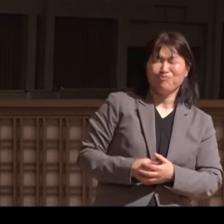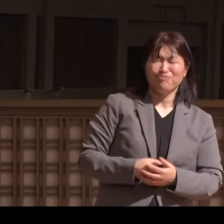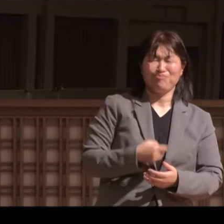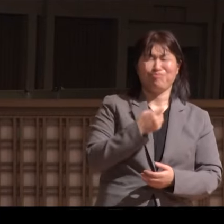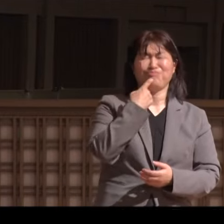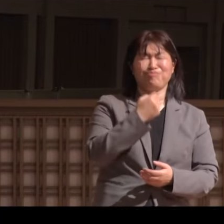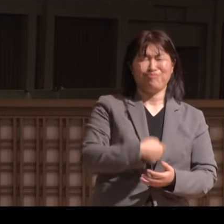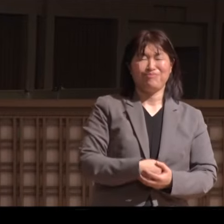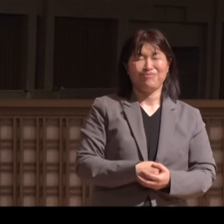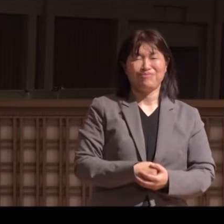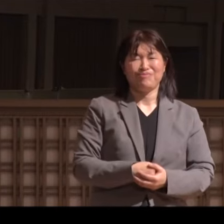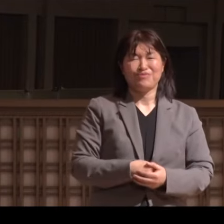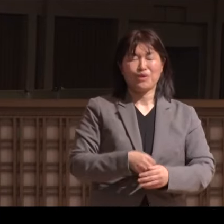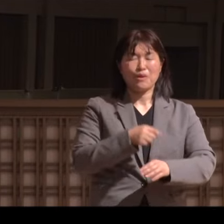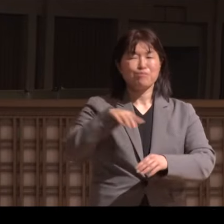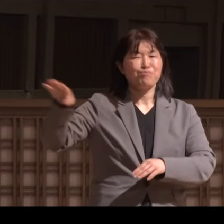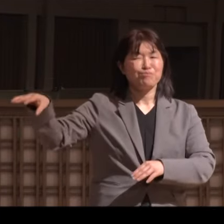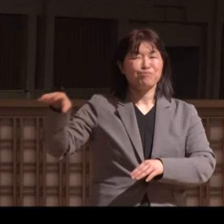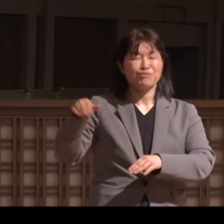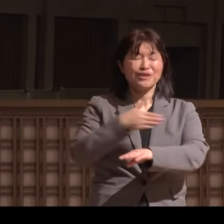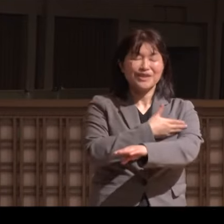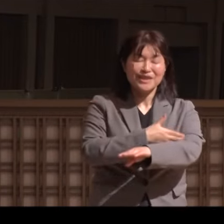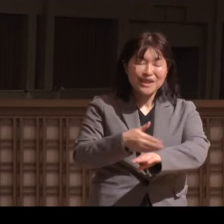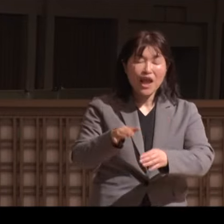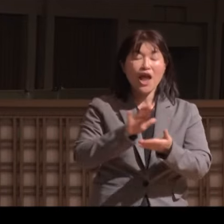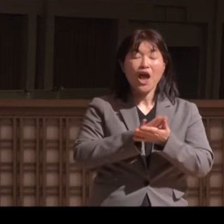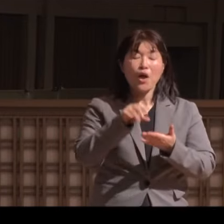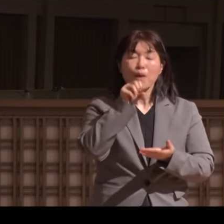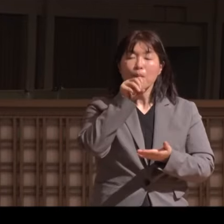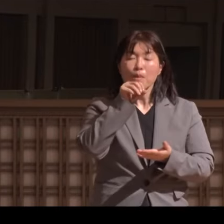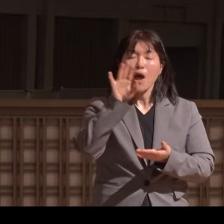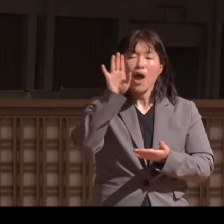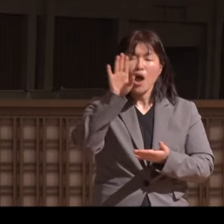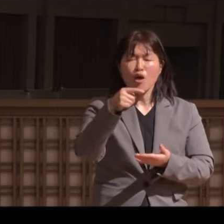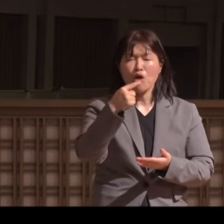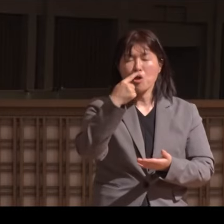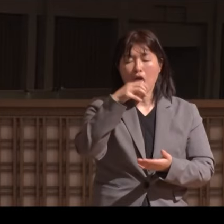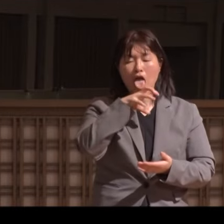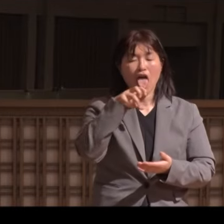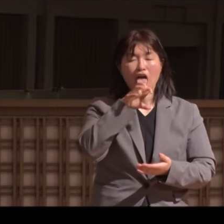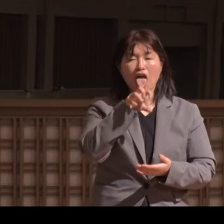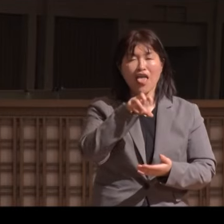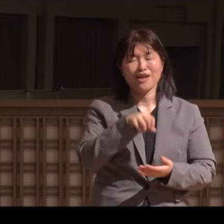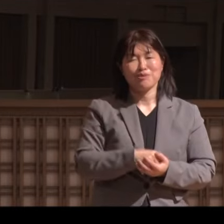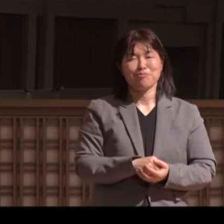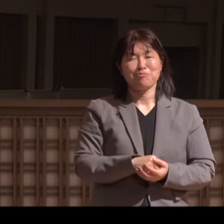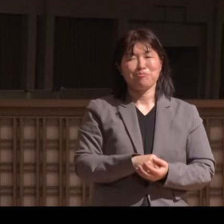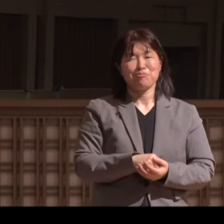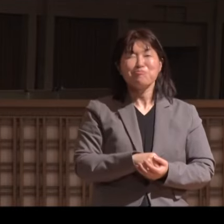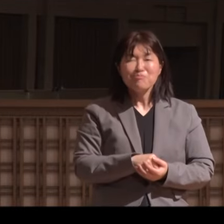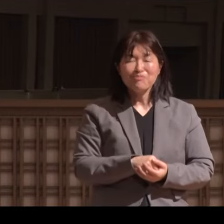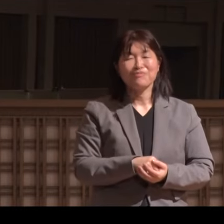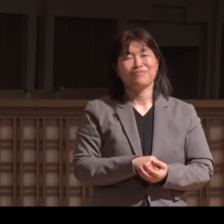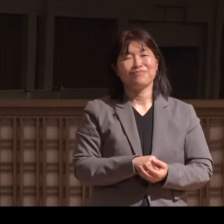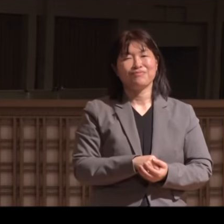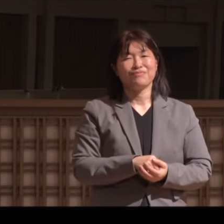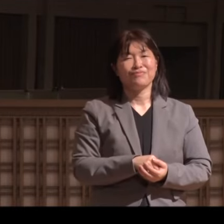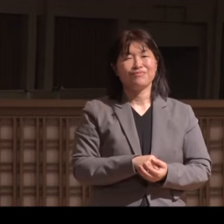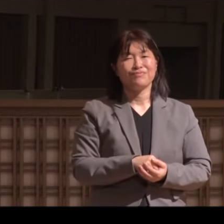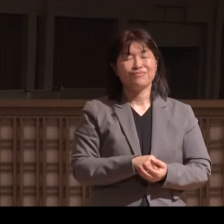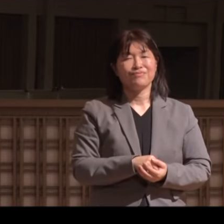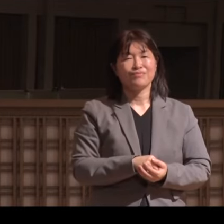ねめちゃくちゃ長に綺麗な声で喋った後にこのおっさんのガラガラした声これでもです